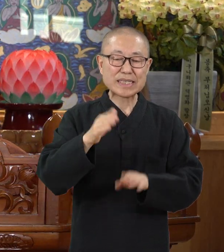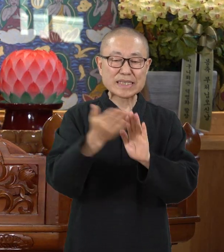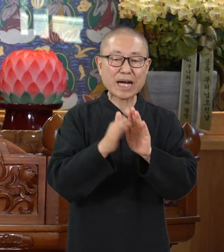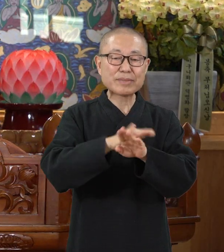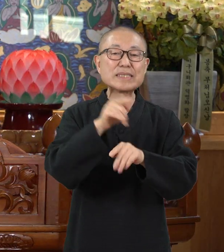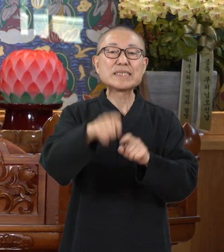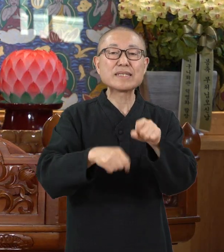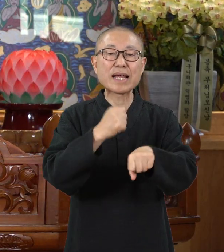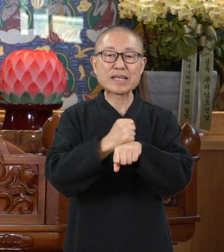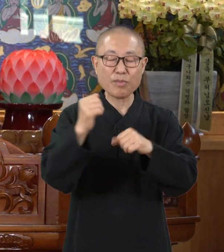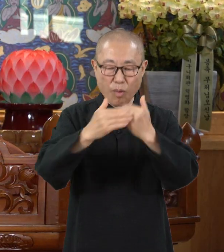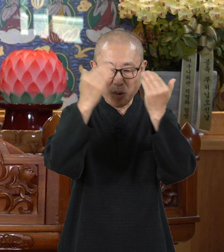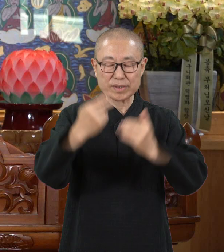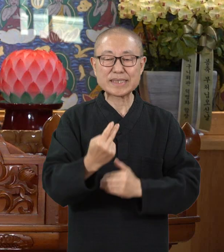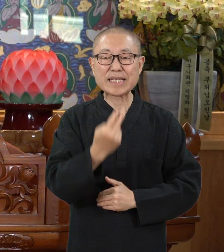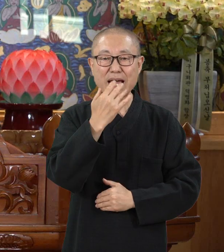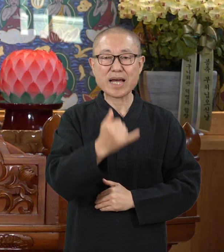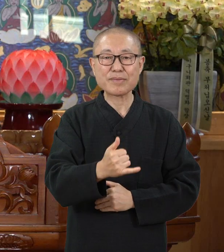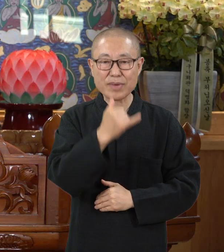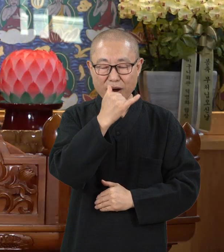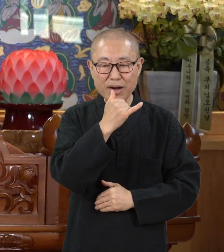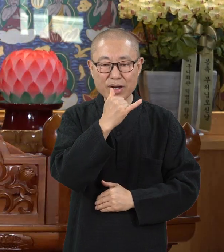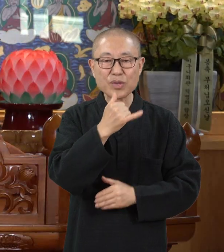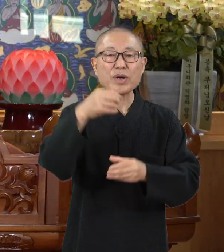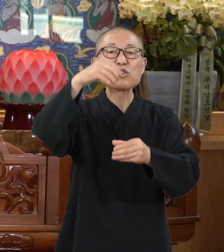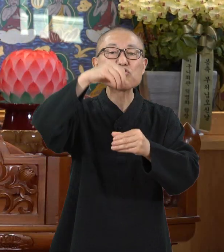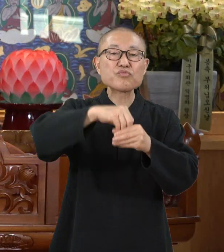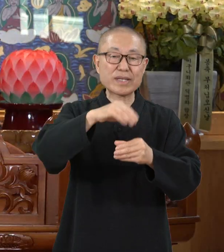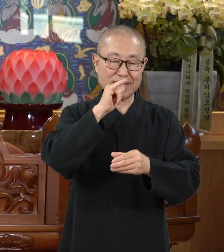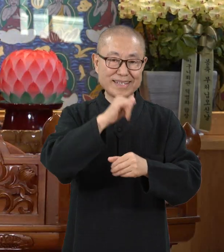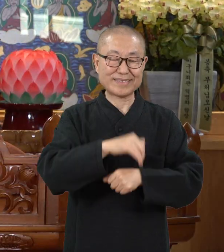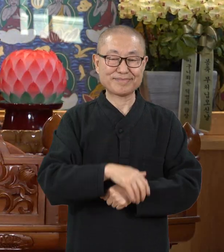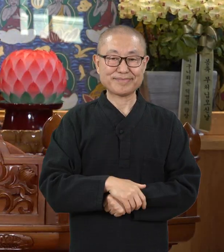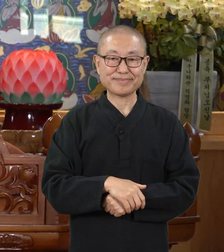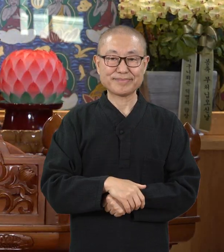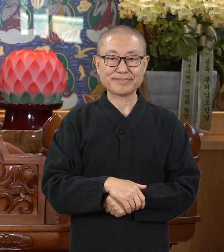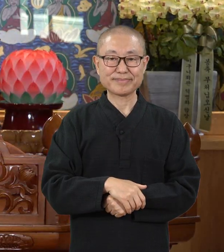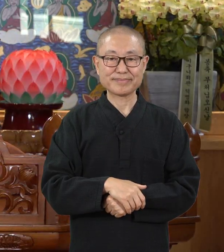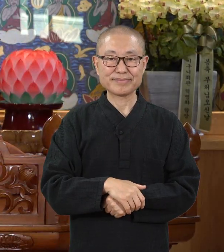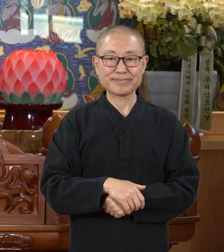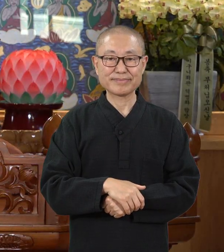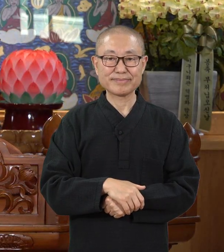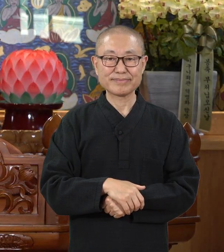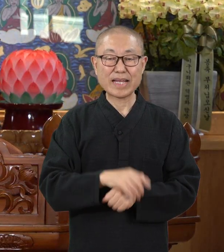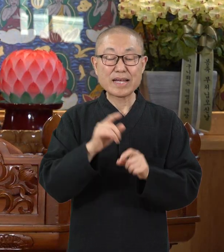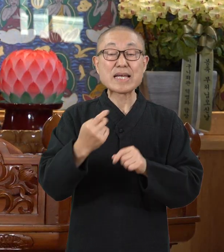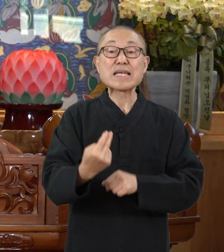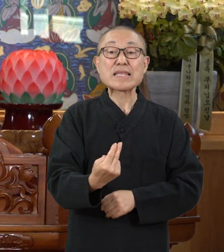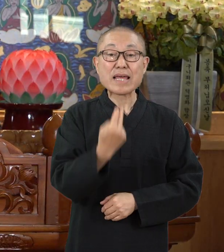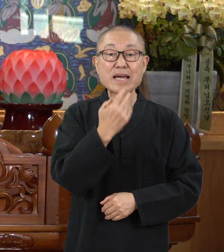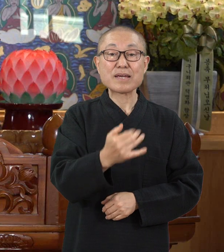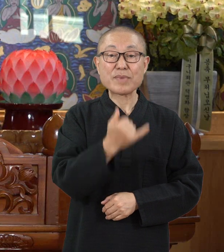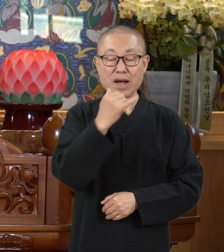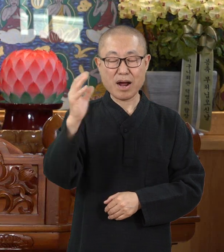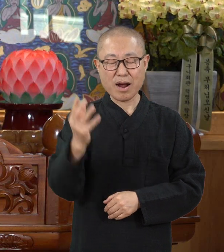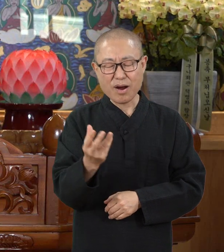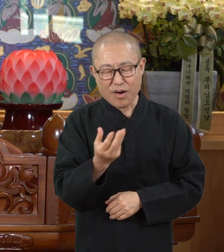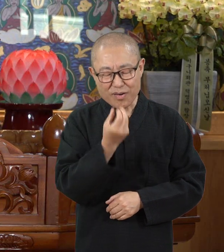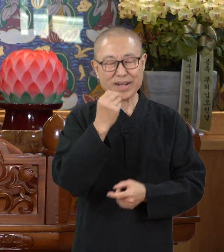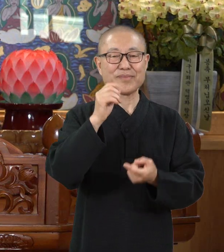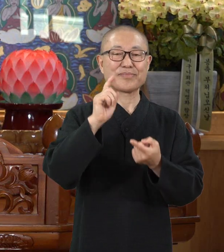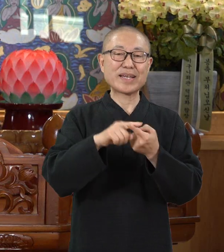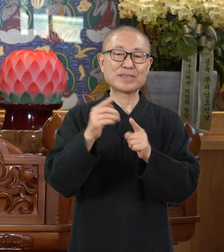실천해서 모든 생명에 다 깃들이고 있는 거야. 어디든지 그 생명의